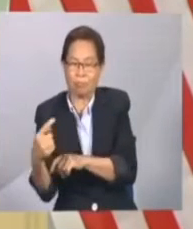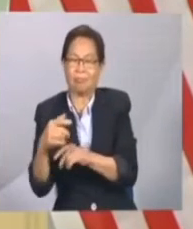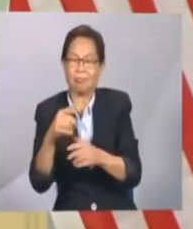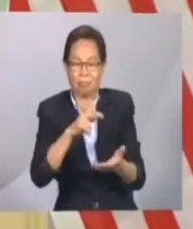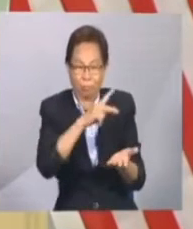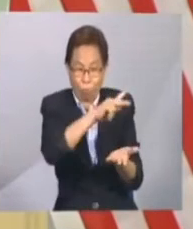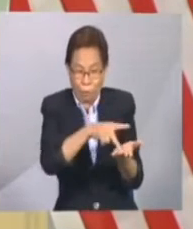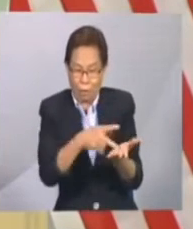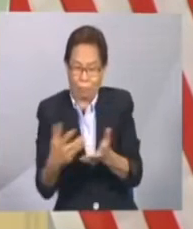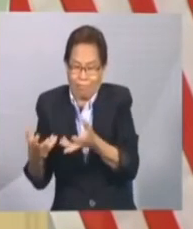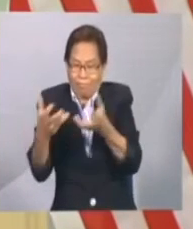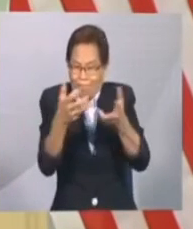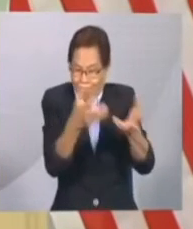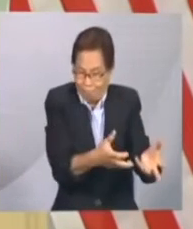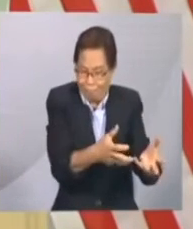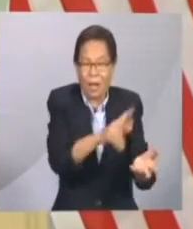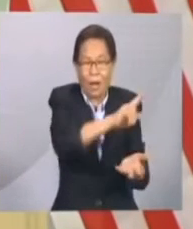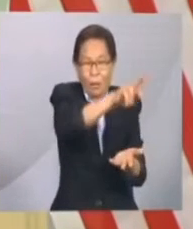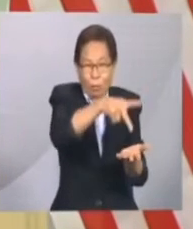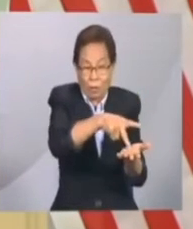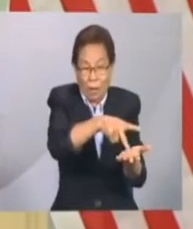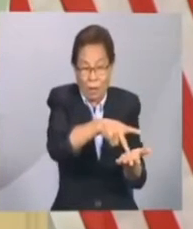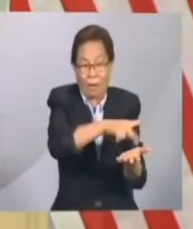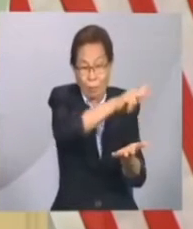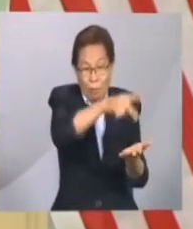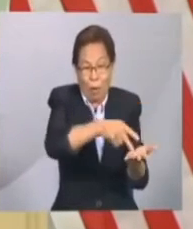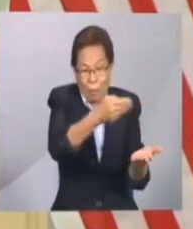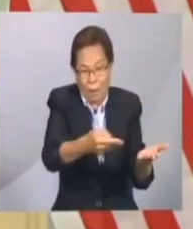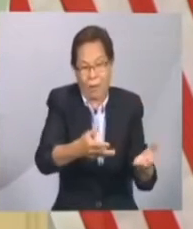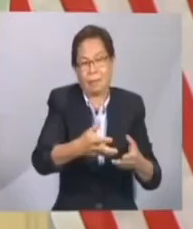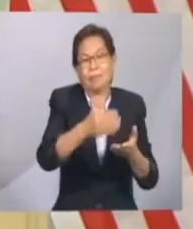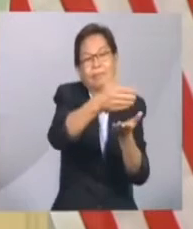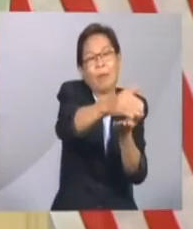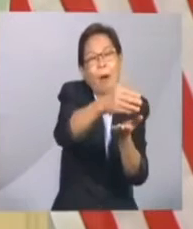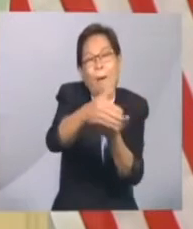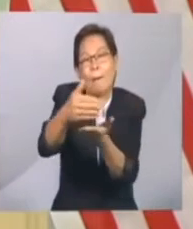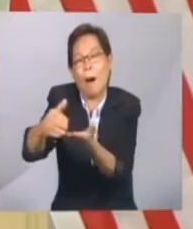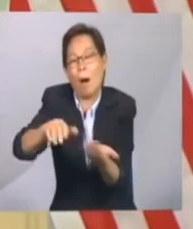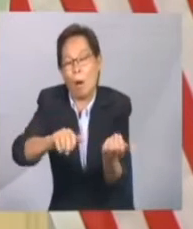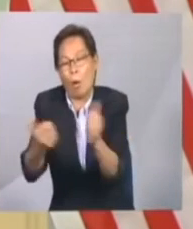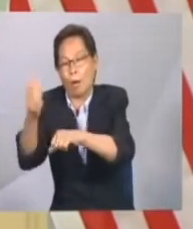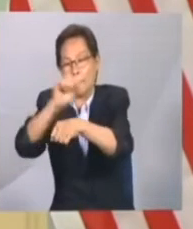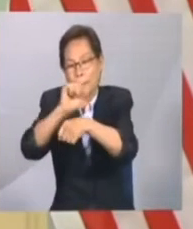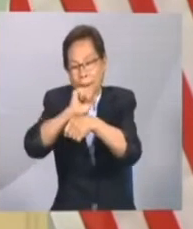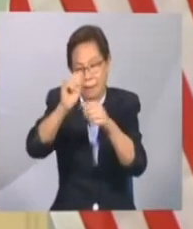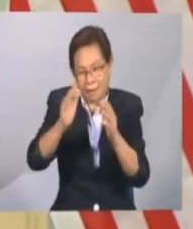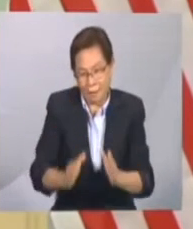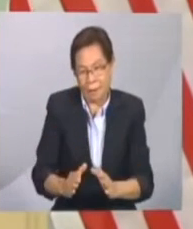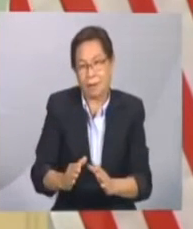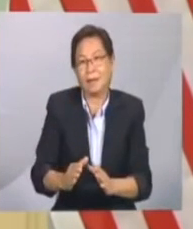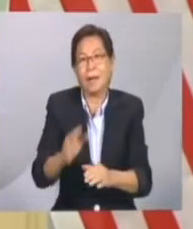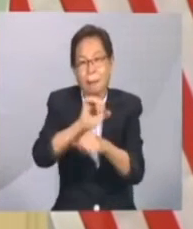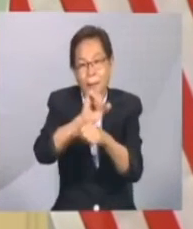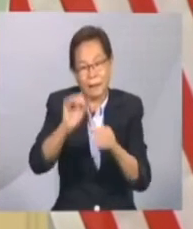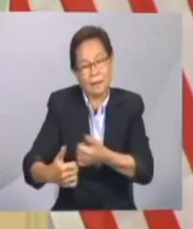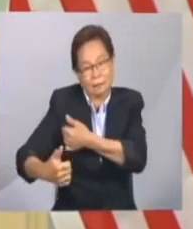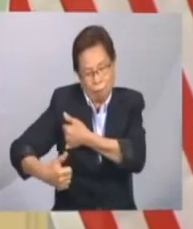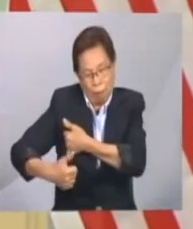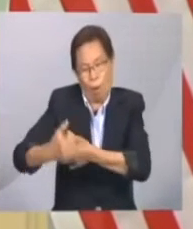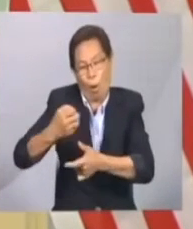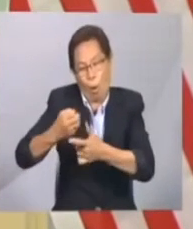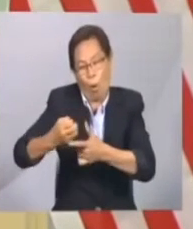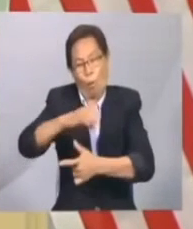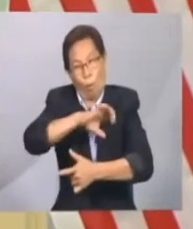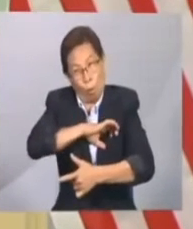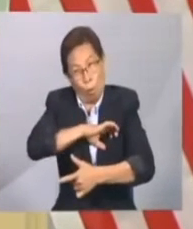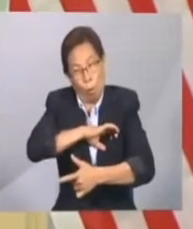dan melalui pusat operasi inilah barangan tersebut akan diedarkan oleh petugas-petugas barisan hadapan.